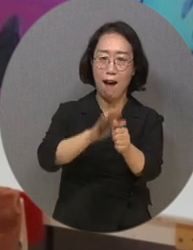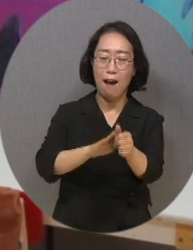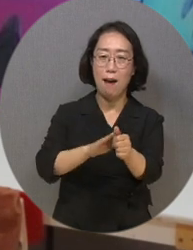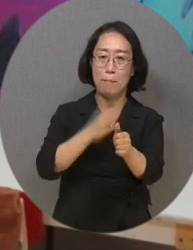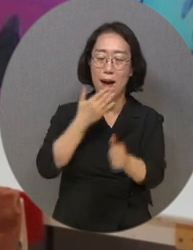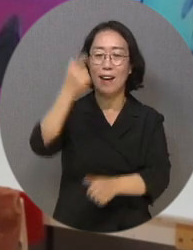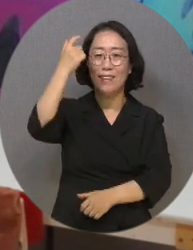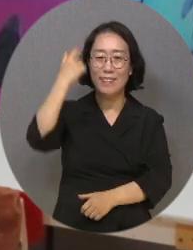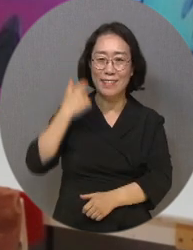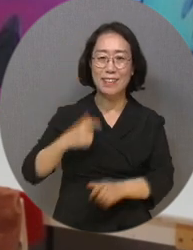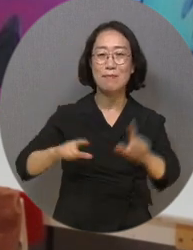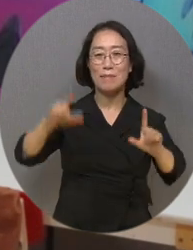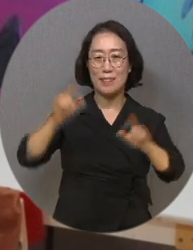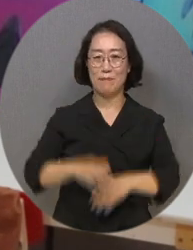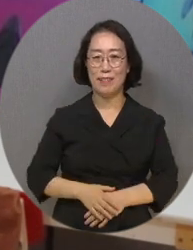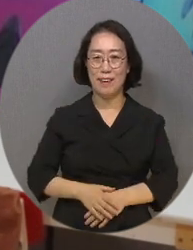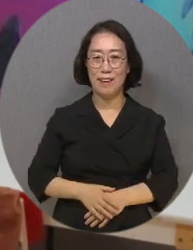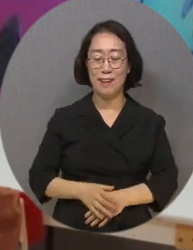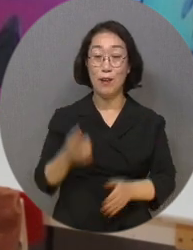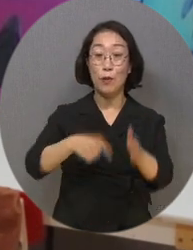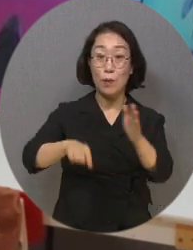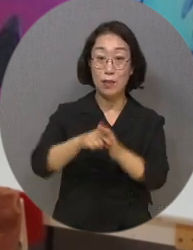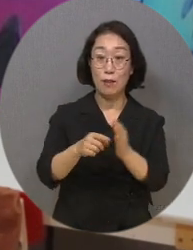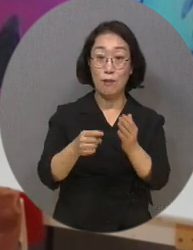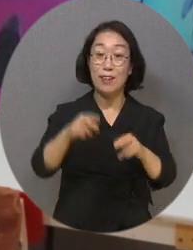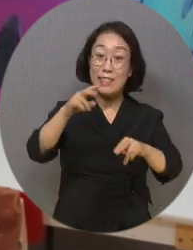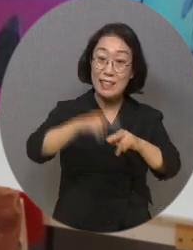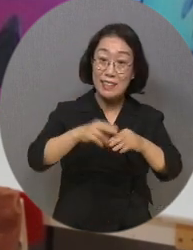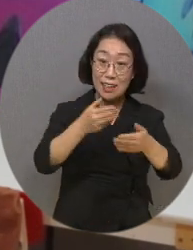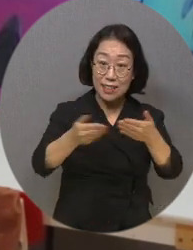의자를 건넵니다. 그러기에 그녀의